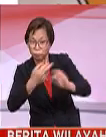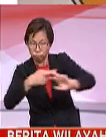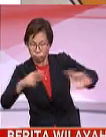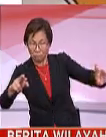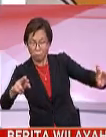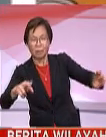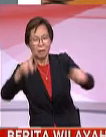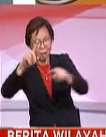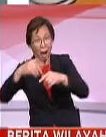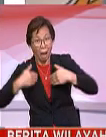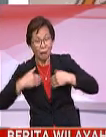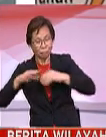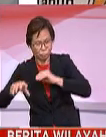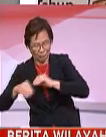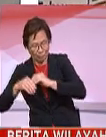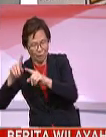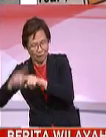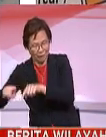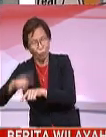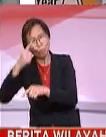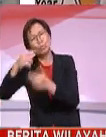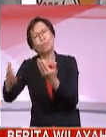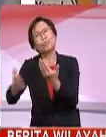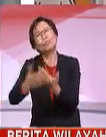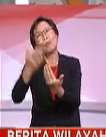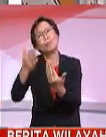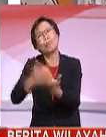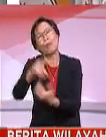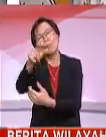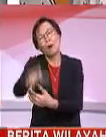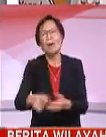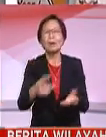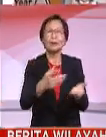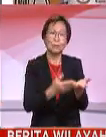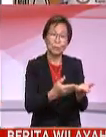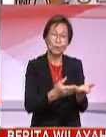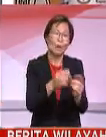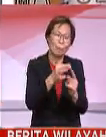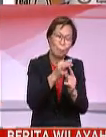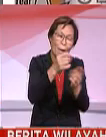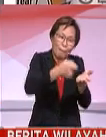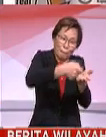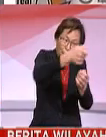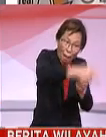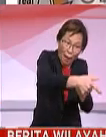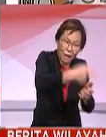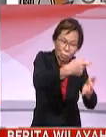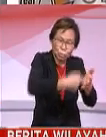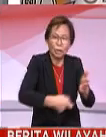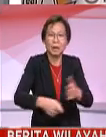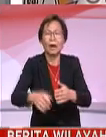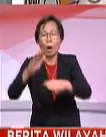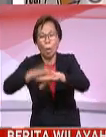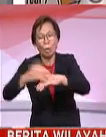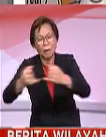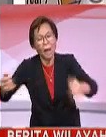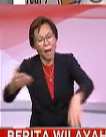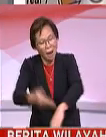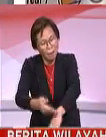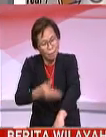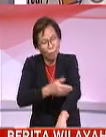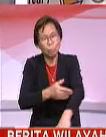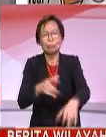turut dipelbagaikan demi kemudahan awam, khususnya pembayar cukai. Perkhidmatan dalam talian ditambah baik, meliputi